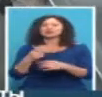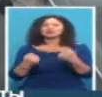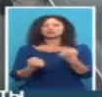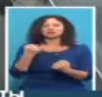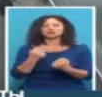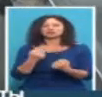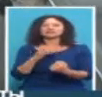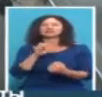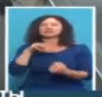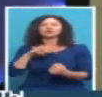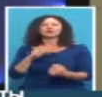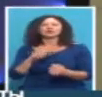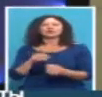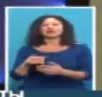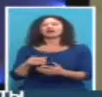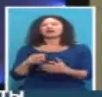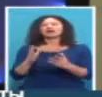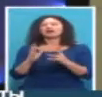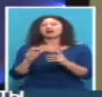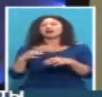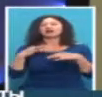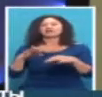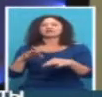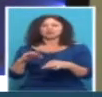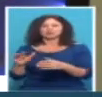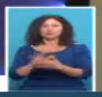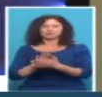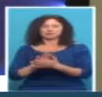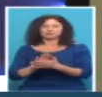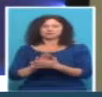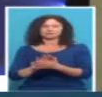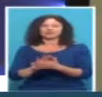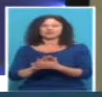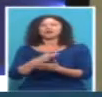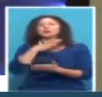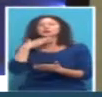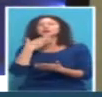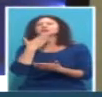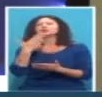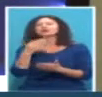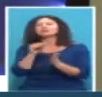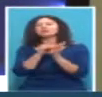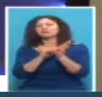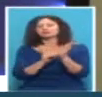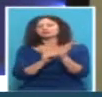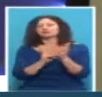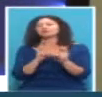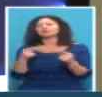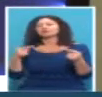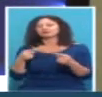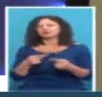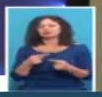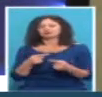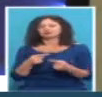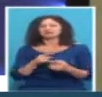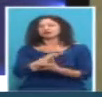все СТО и автомойки. Многие спрашивают, вот перечень, вот как определить, обязан он или не обязан